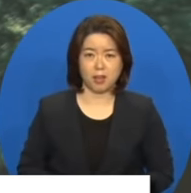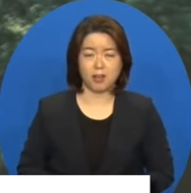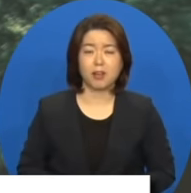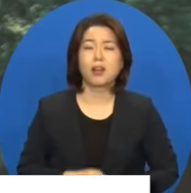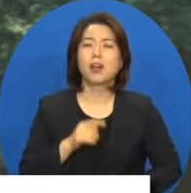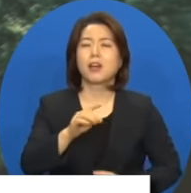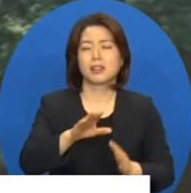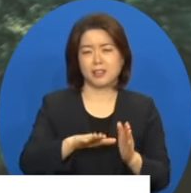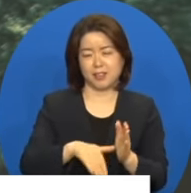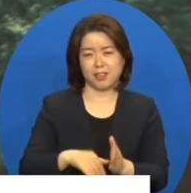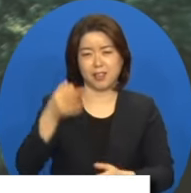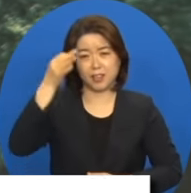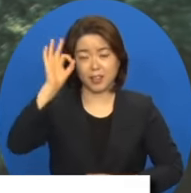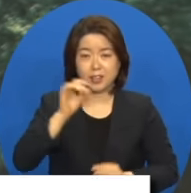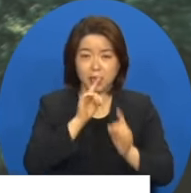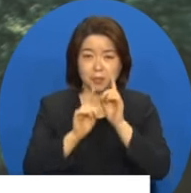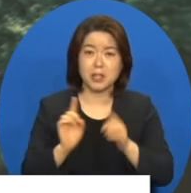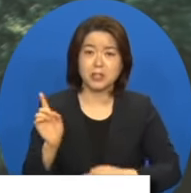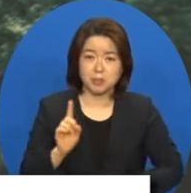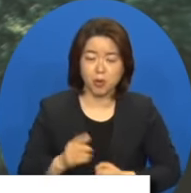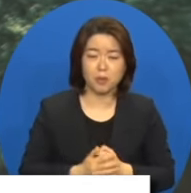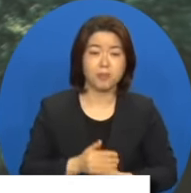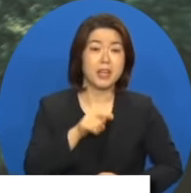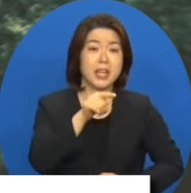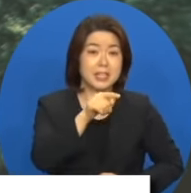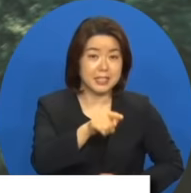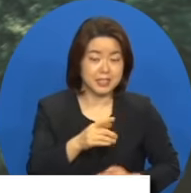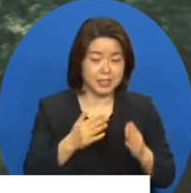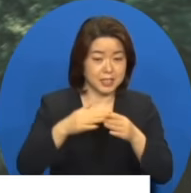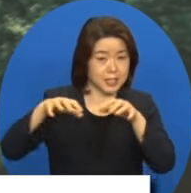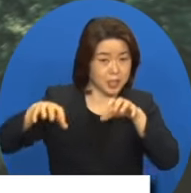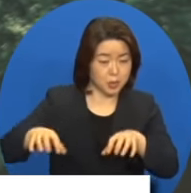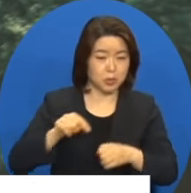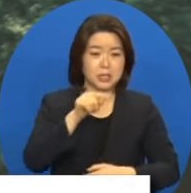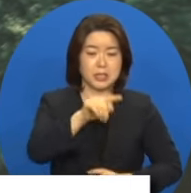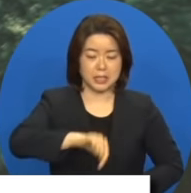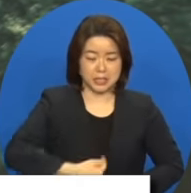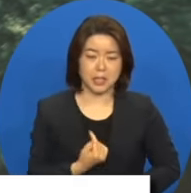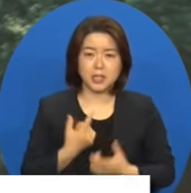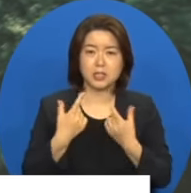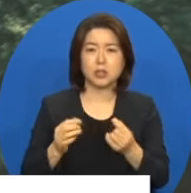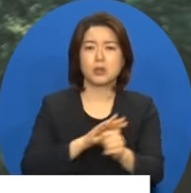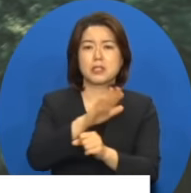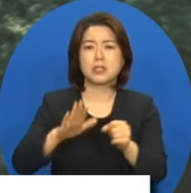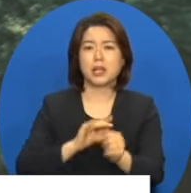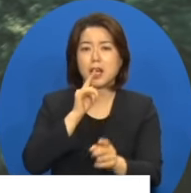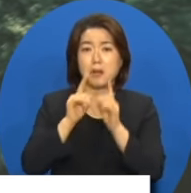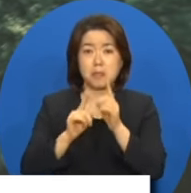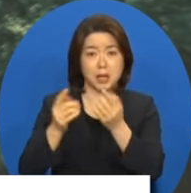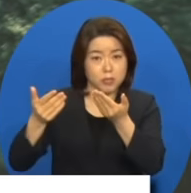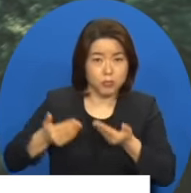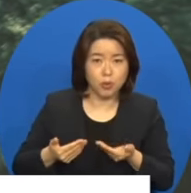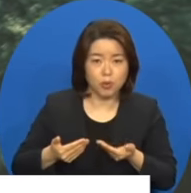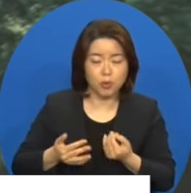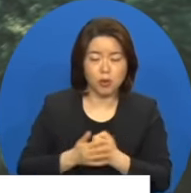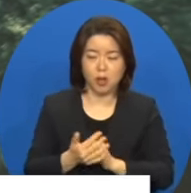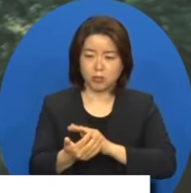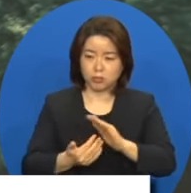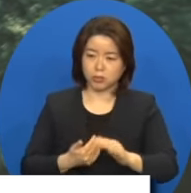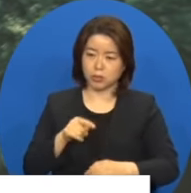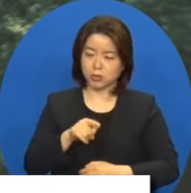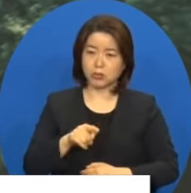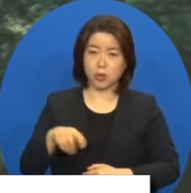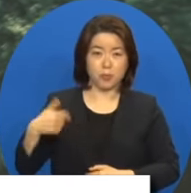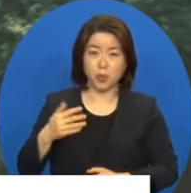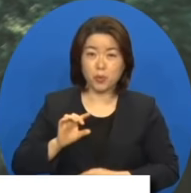그때 깨달은 말씀이 내 이웃을 너 자신과 같이 사랑하라는 말씀이었어요. 그전에는 그 말씀을 모르는